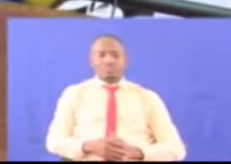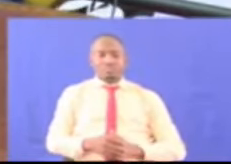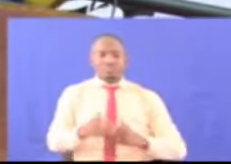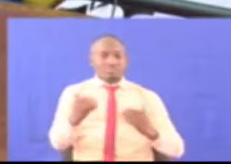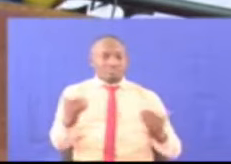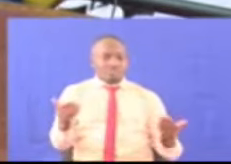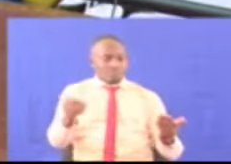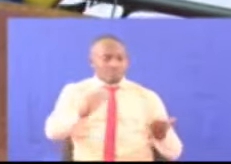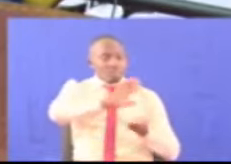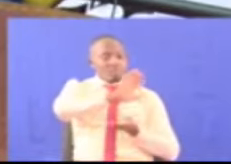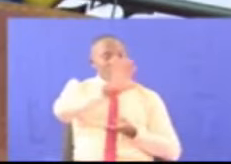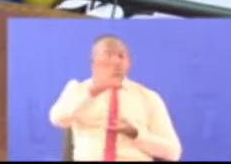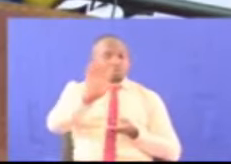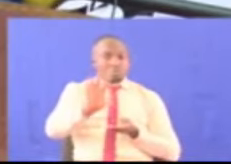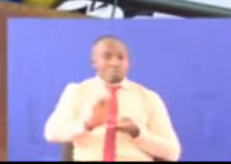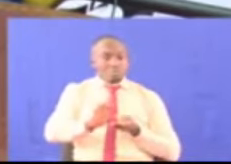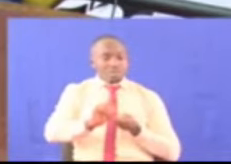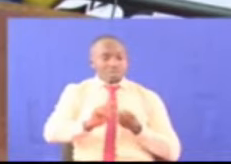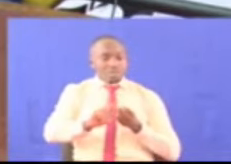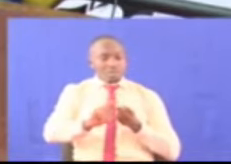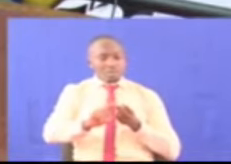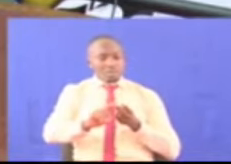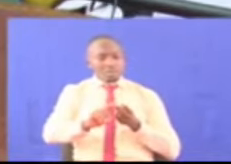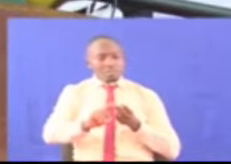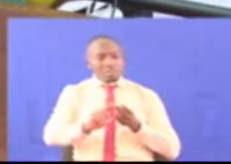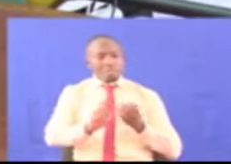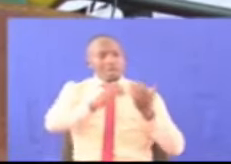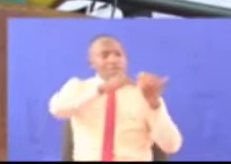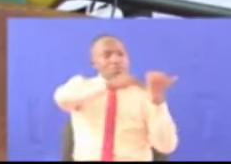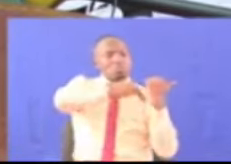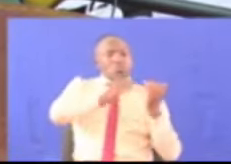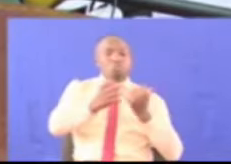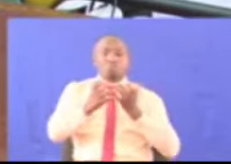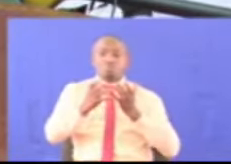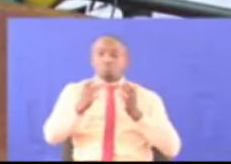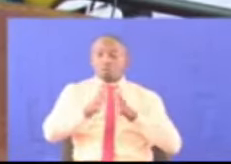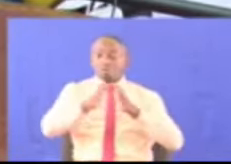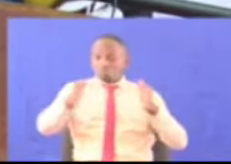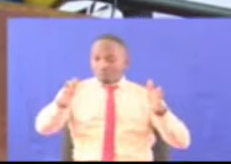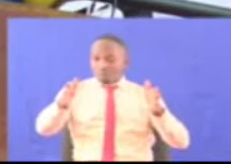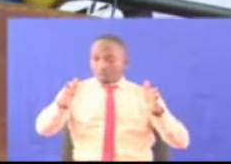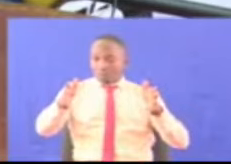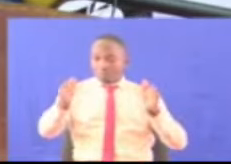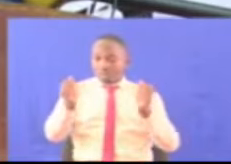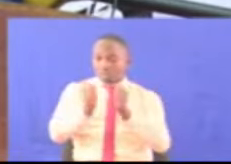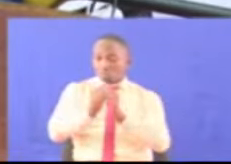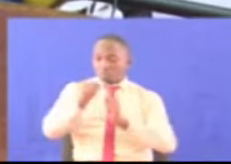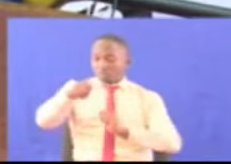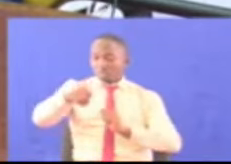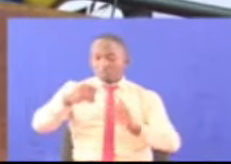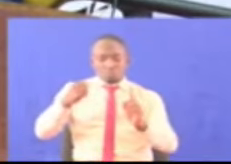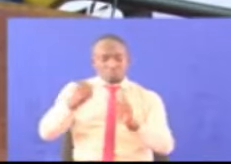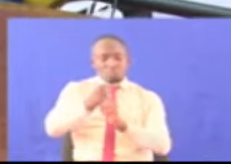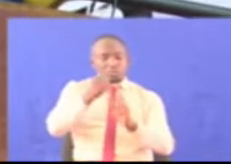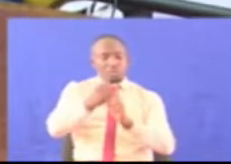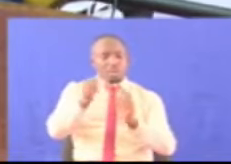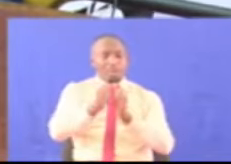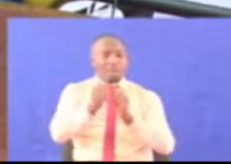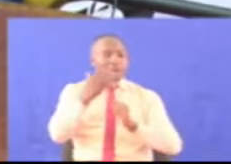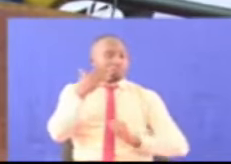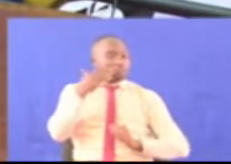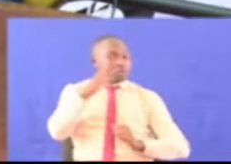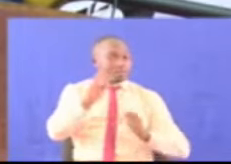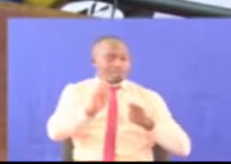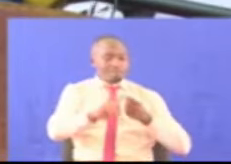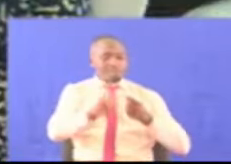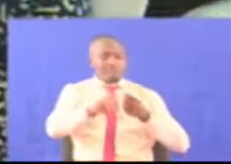Jumla na jukumu kubwa la chombo hiki cha kimataifa ni kushughulikia mambo muhimu kama yafuatayo: mabadiliko ya